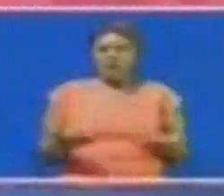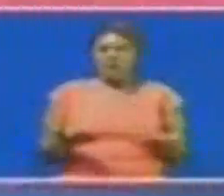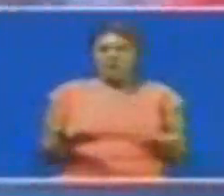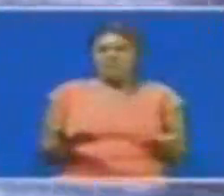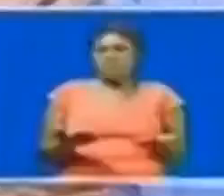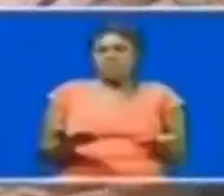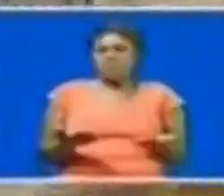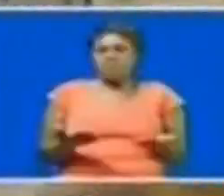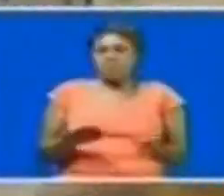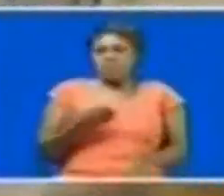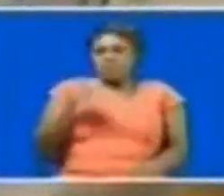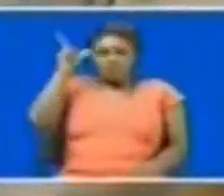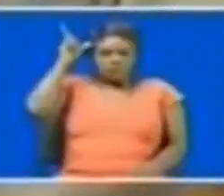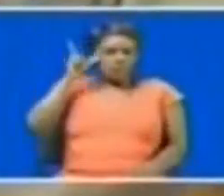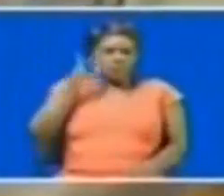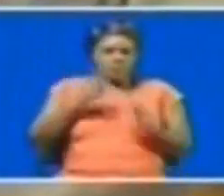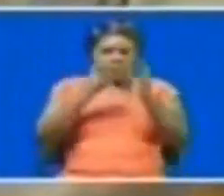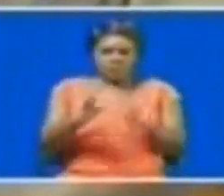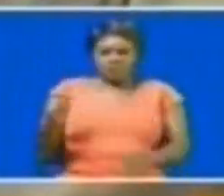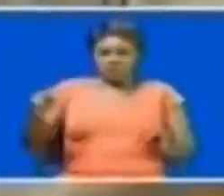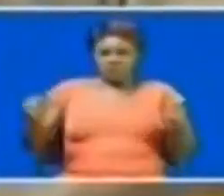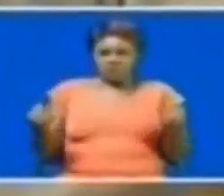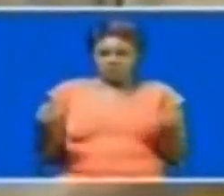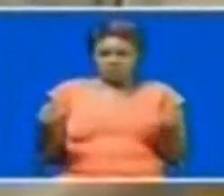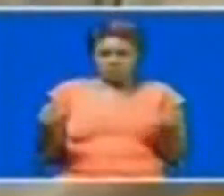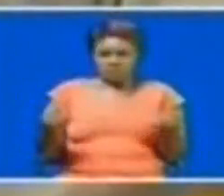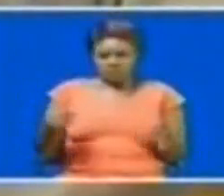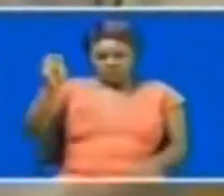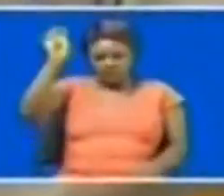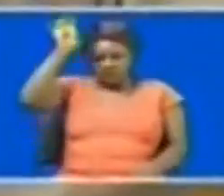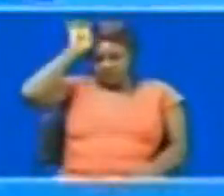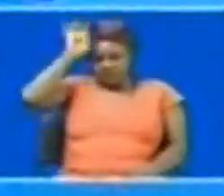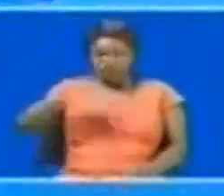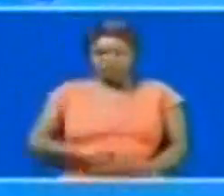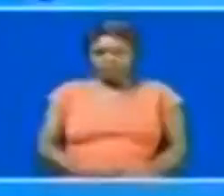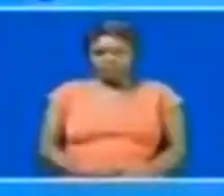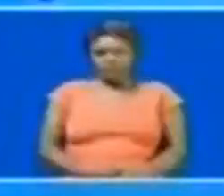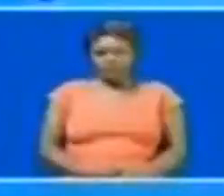zake. Elvis Kosgei, KTN News, katika kaunti ya Singishu.